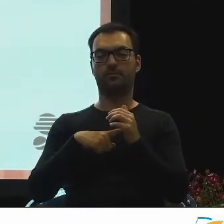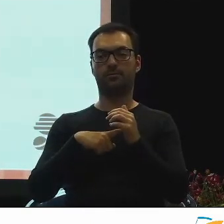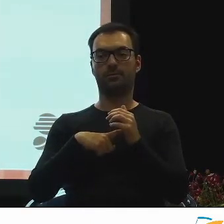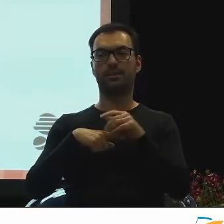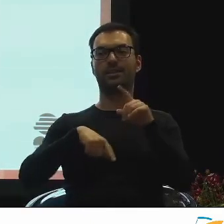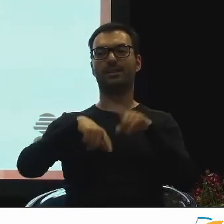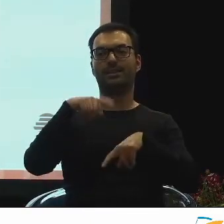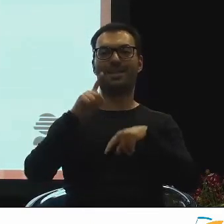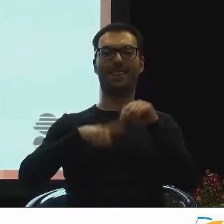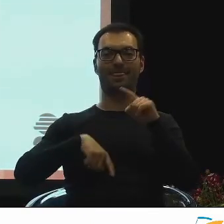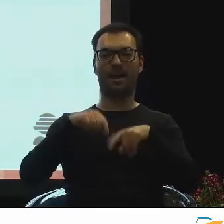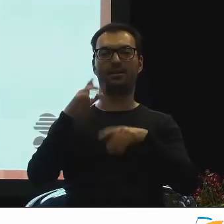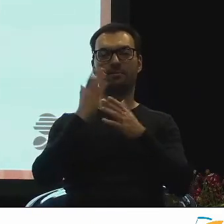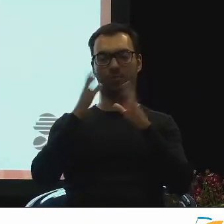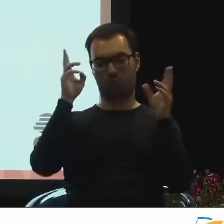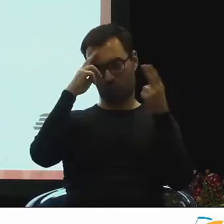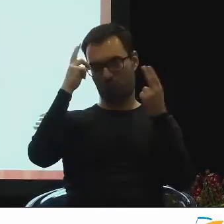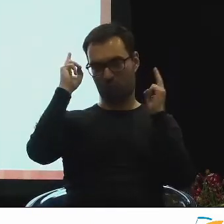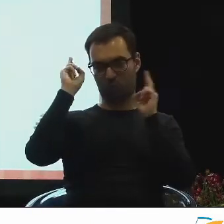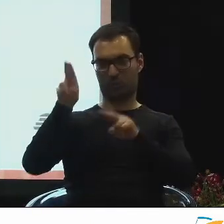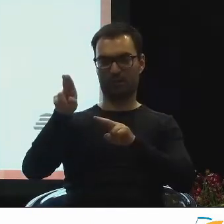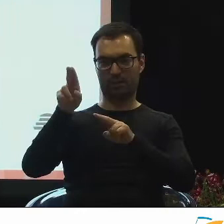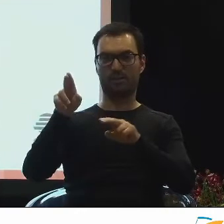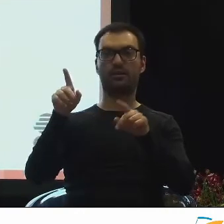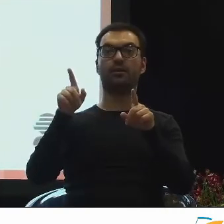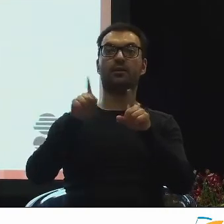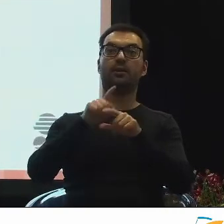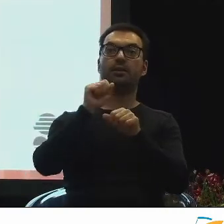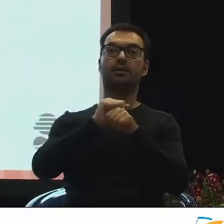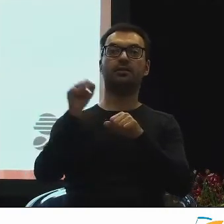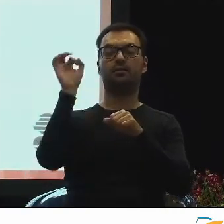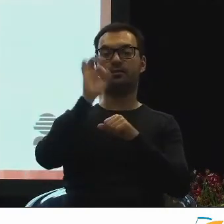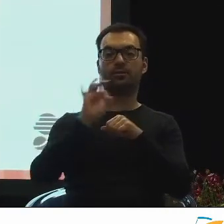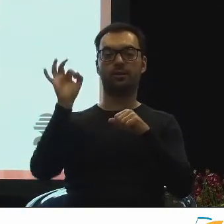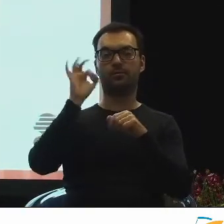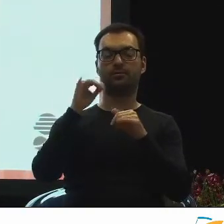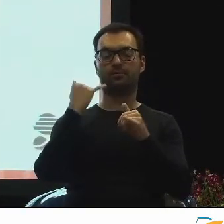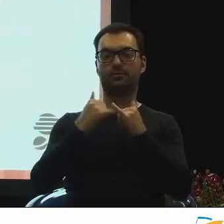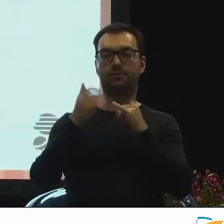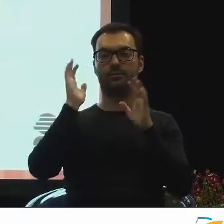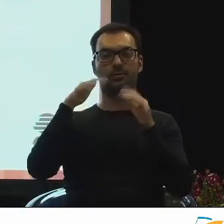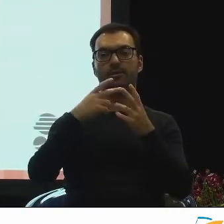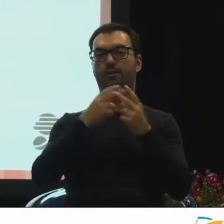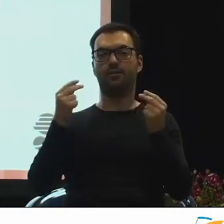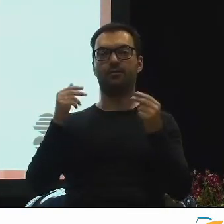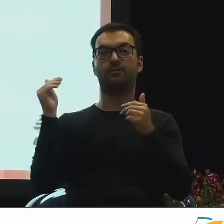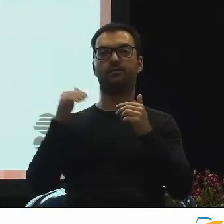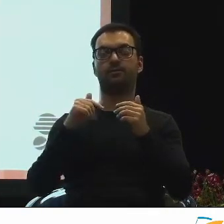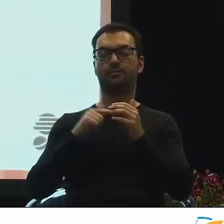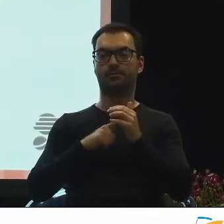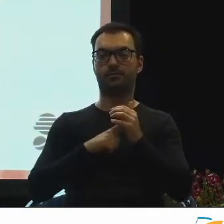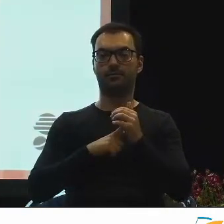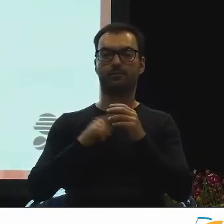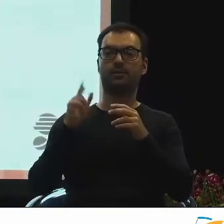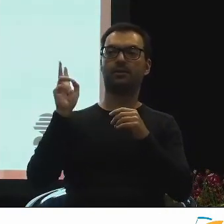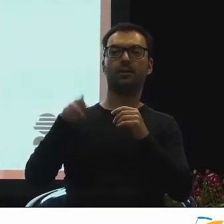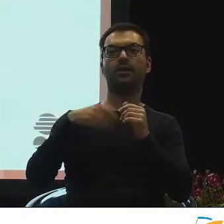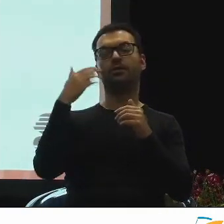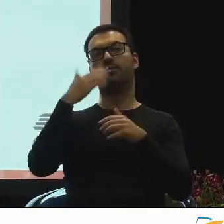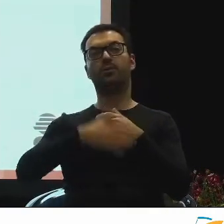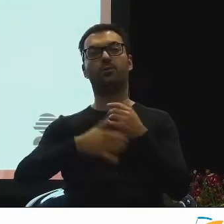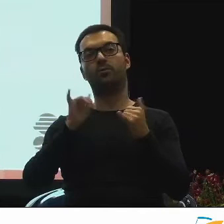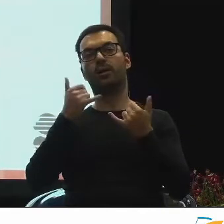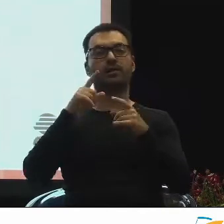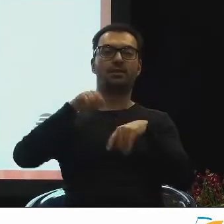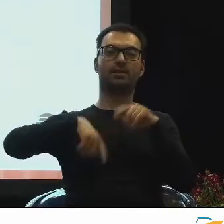że te standardy będą respektowane, a także istnieje szansa, że jeżeli nawet tak się nie stanie, to być może w którymś momencie